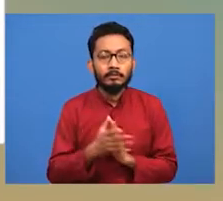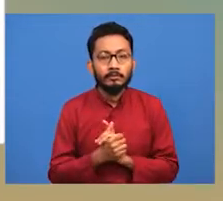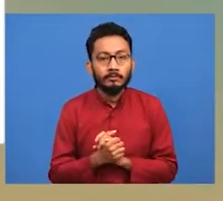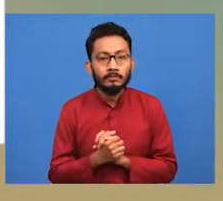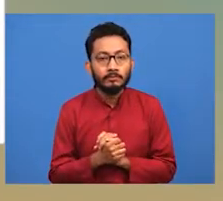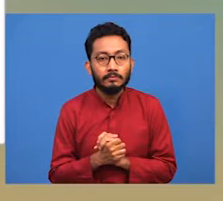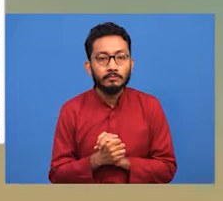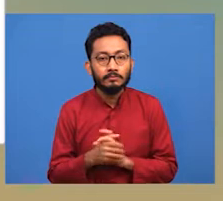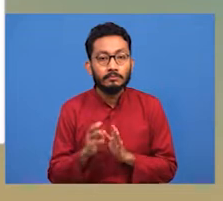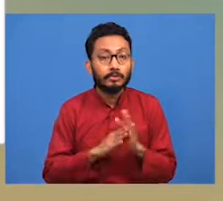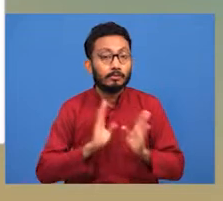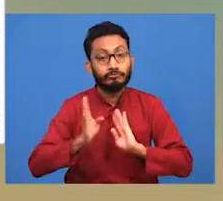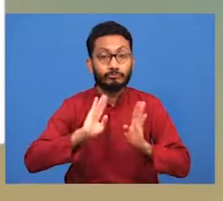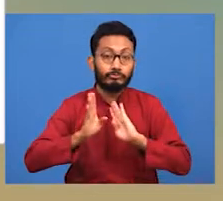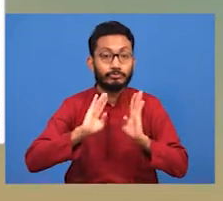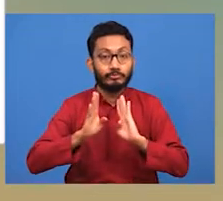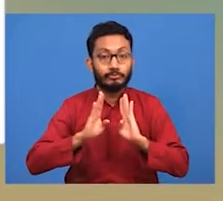Keempat, berbual.